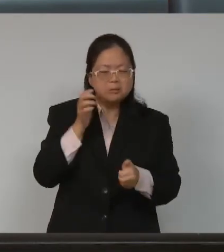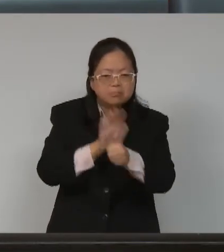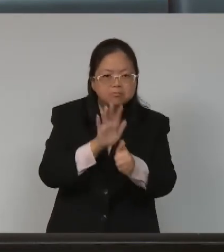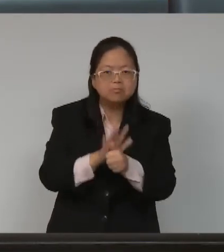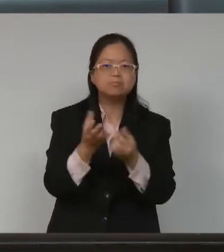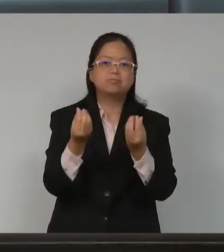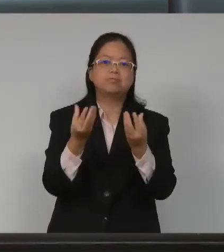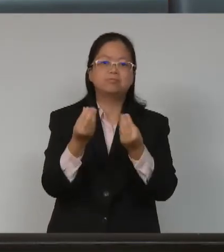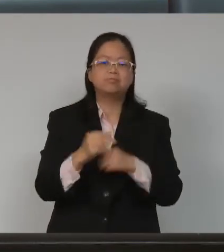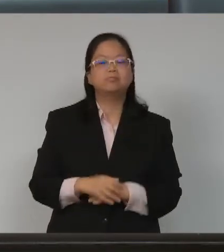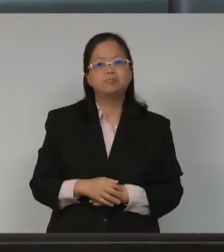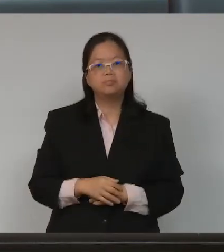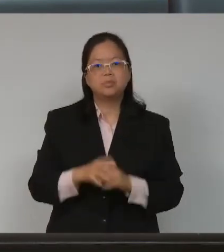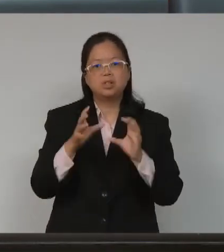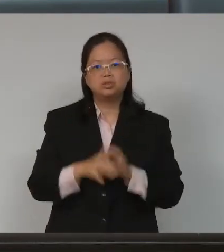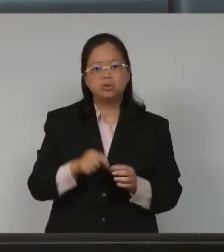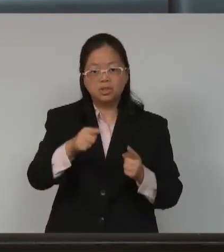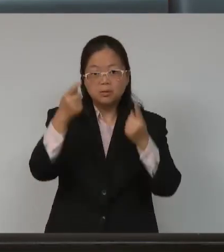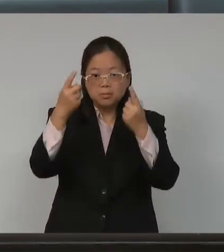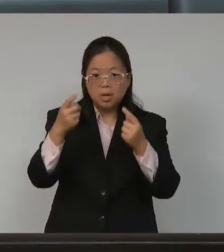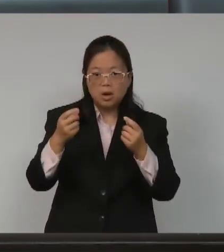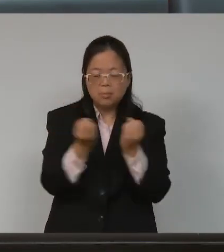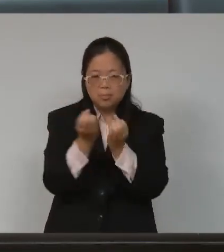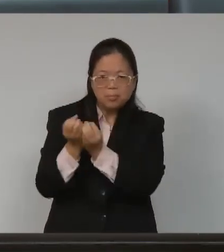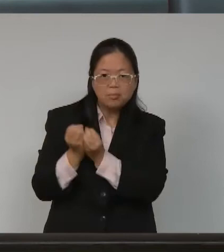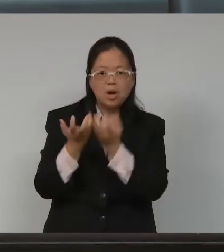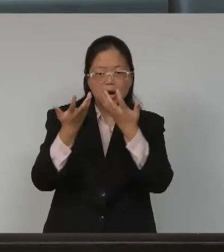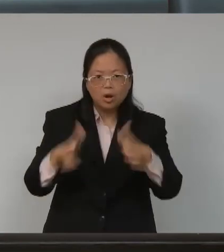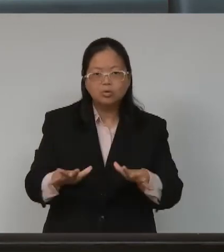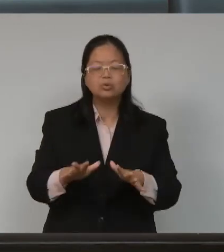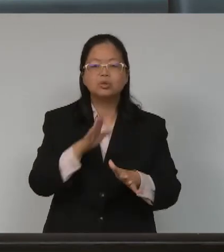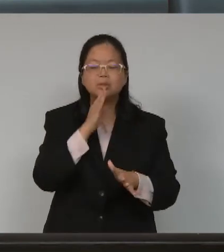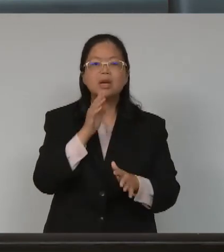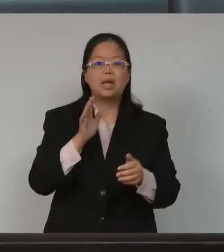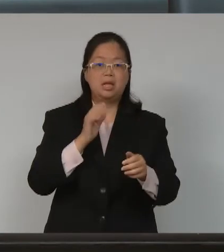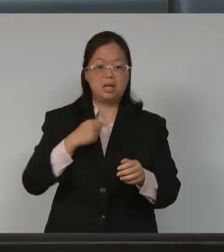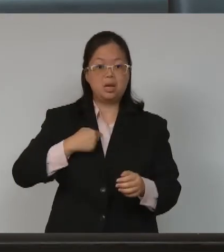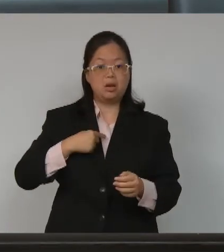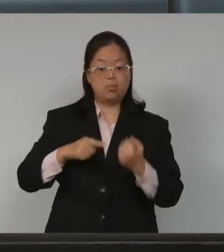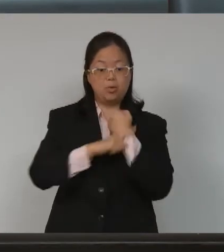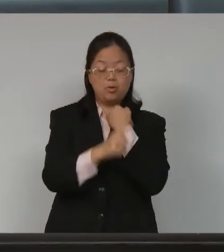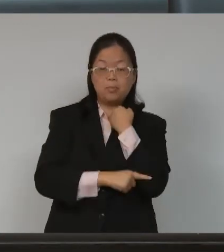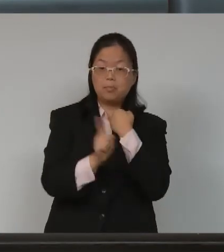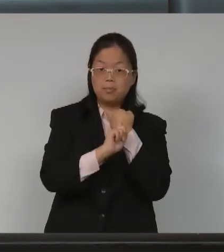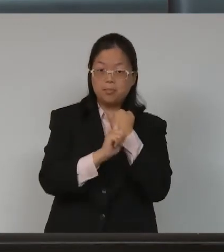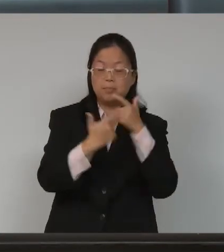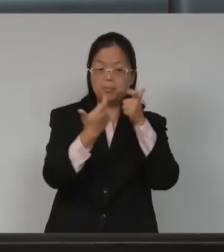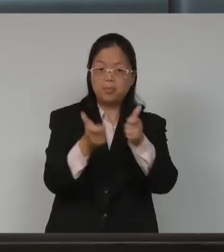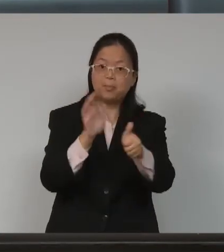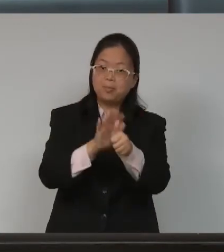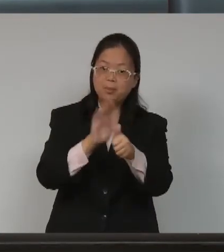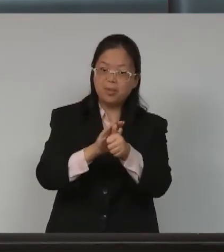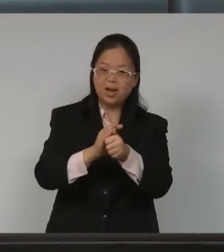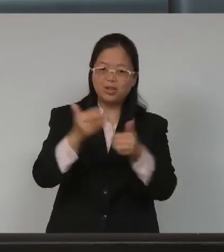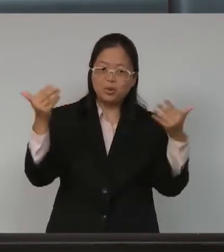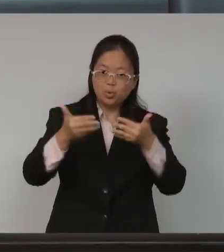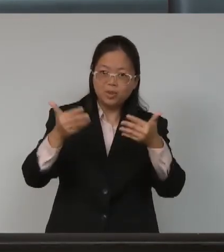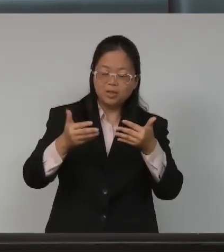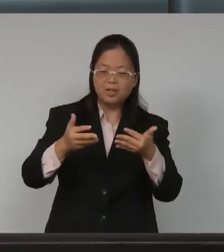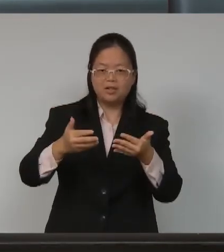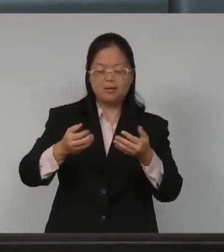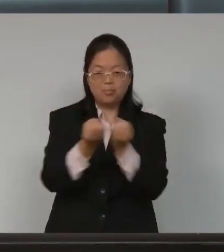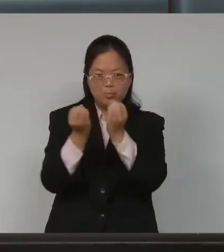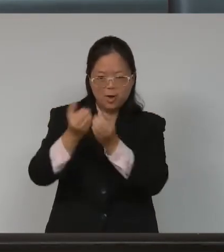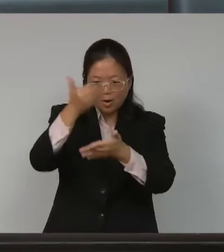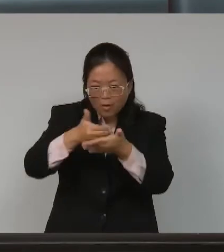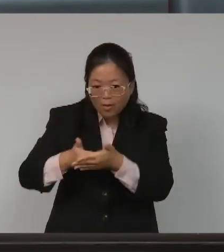题把这些问题的讨论导向于说怎么样的制度对台湾比较好，我会觉得会是一个比较好的一个发展的方向。谢